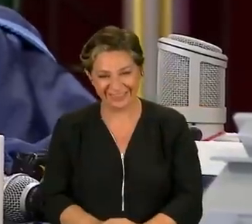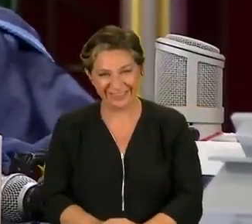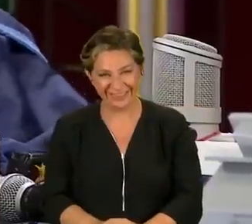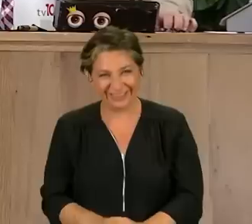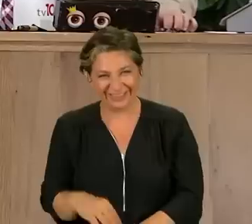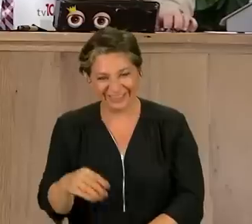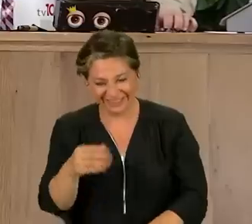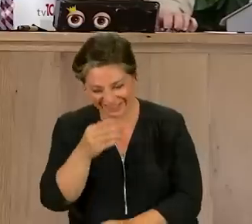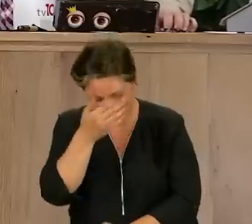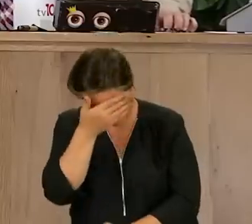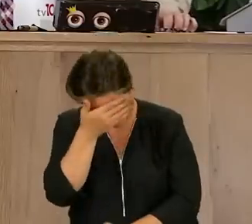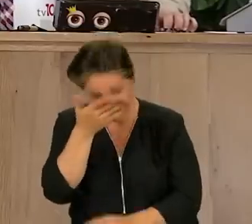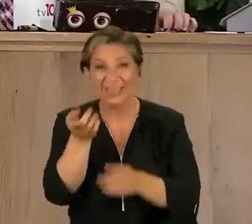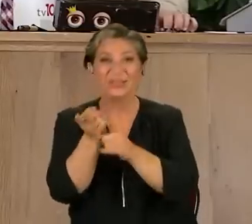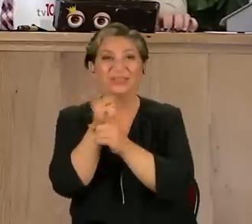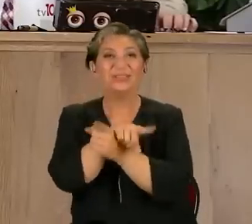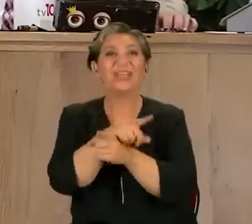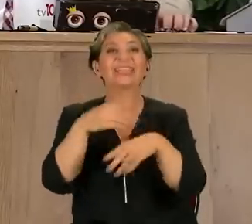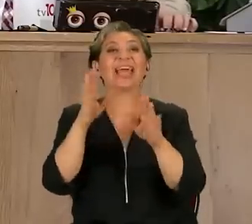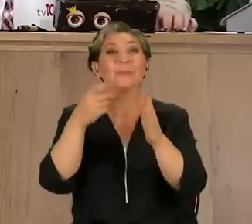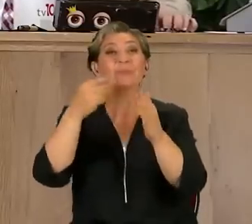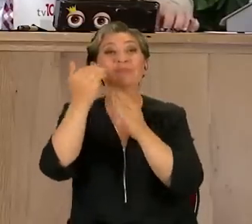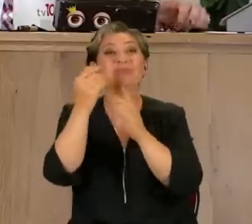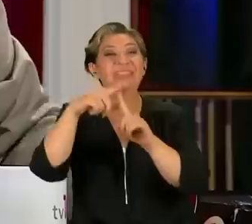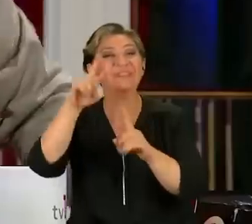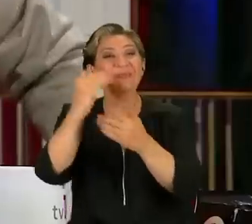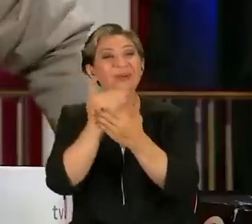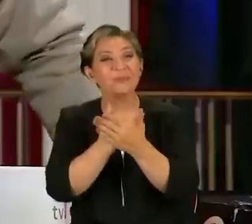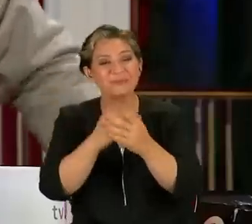penceresi değil ki. Soyadı penceresi değil programın